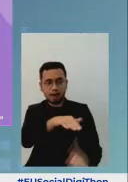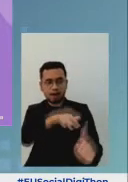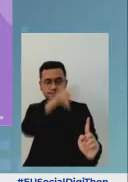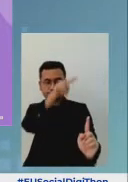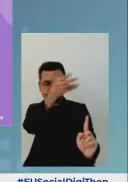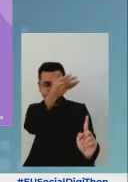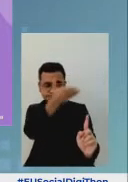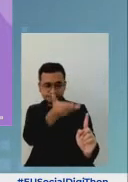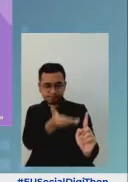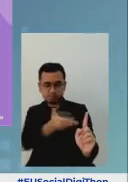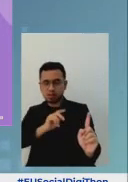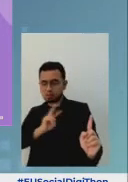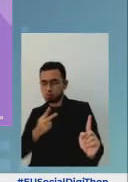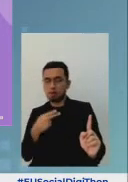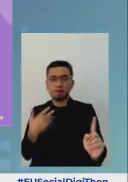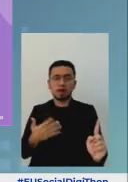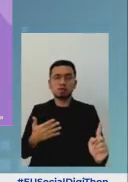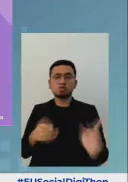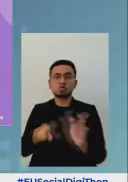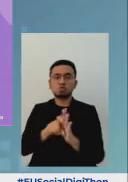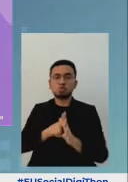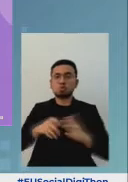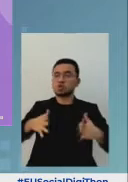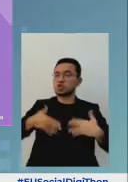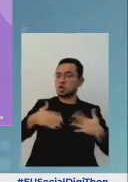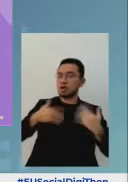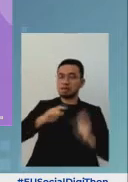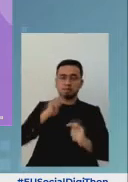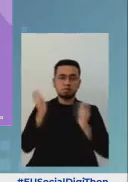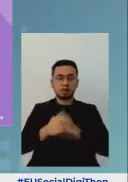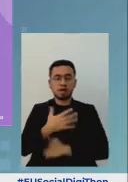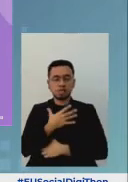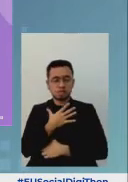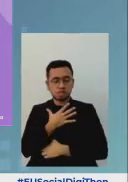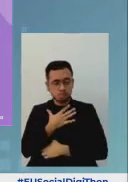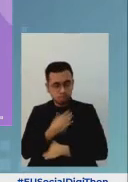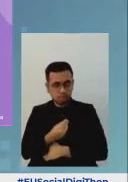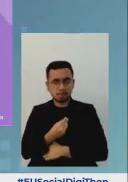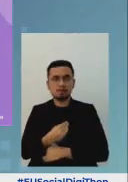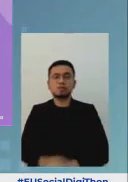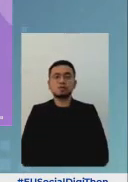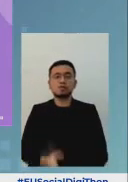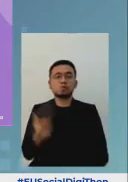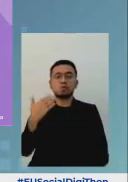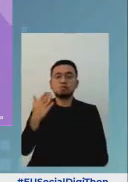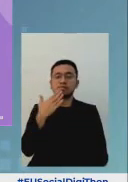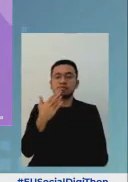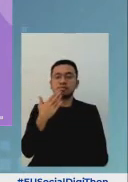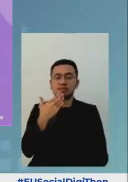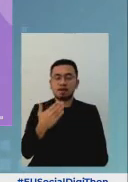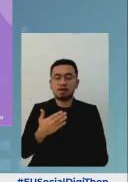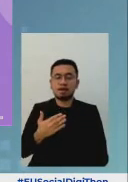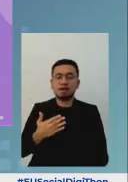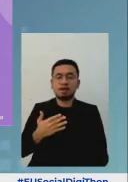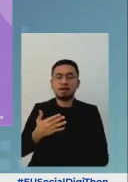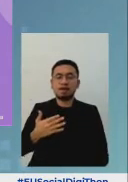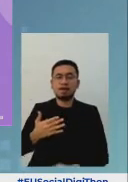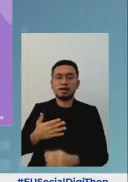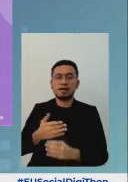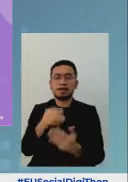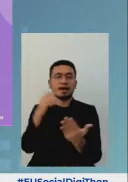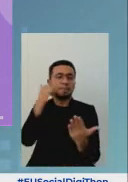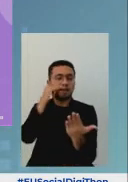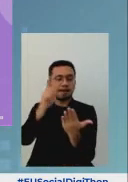anak. Yang tadinya ceria, kemudian jadi murung. Yang tadinya biasa aja menggunakan gadget, ya, sesekali, ini